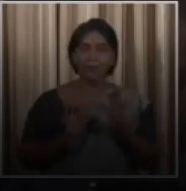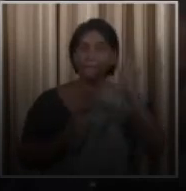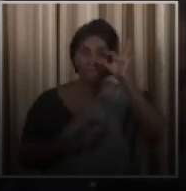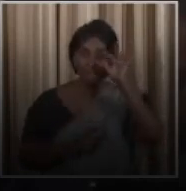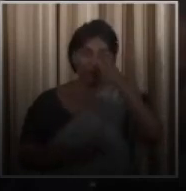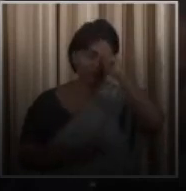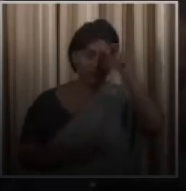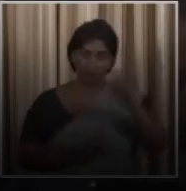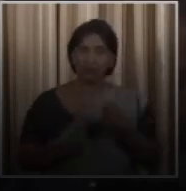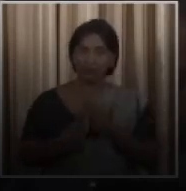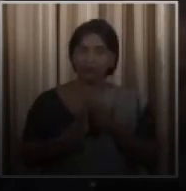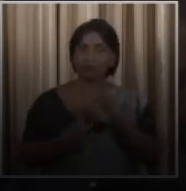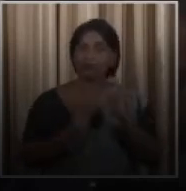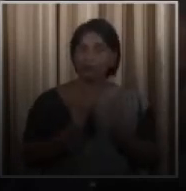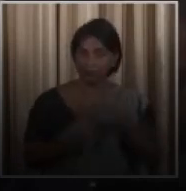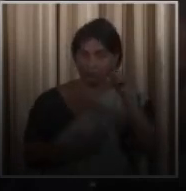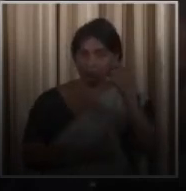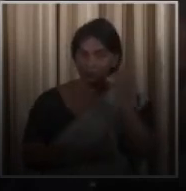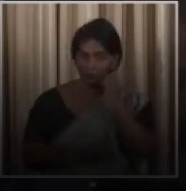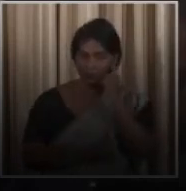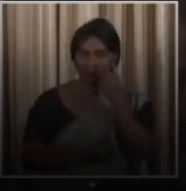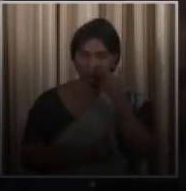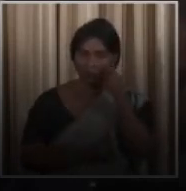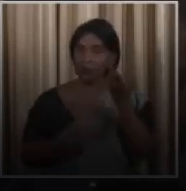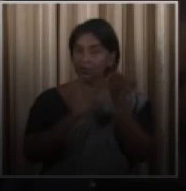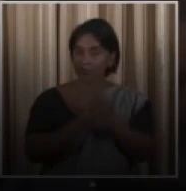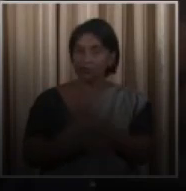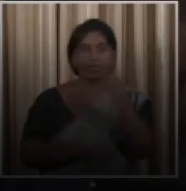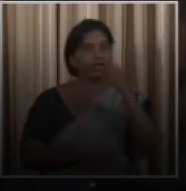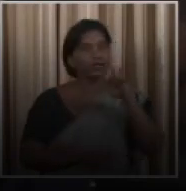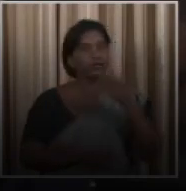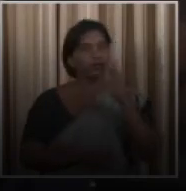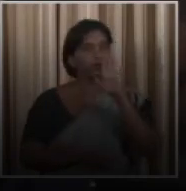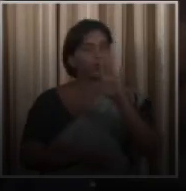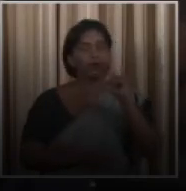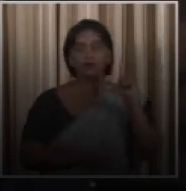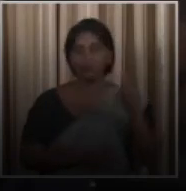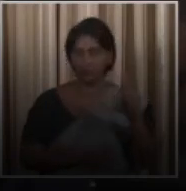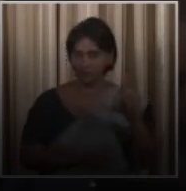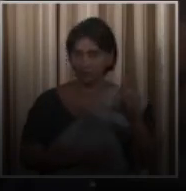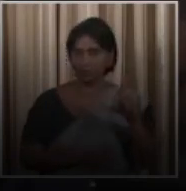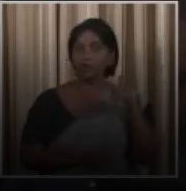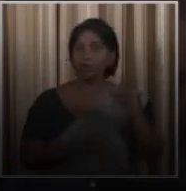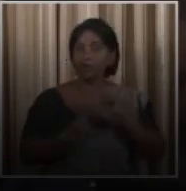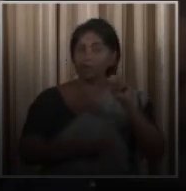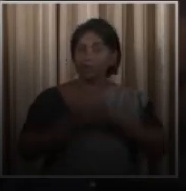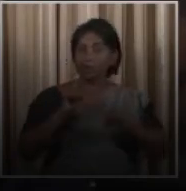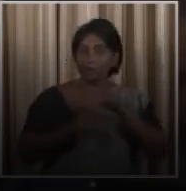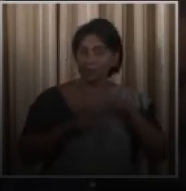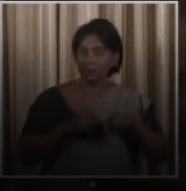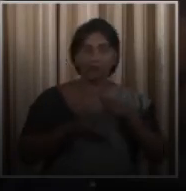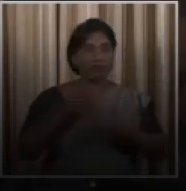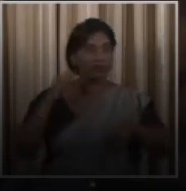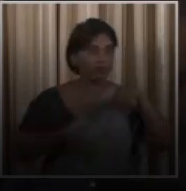බණ්ඩාරනායක මැතිතුමා ගරු අග්‍රාමාත්‍යතුමා හොඳට දන්නවා ඒ වෙලාවේ 1957 මේ පාර්ලිමේන්තුව